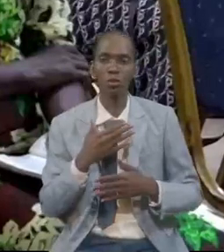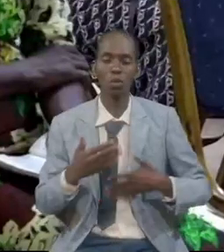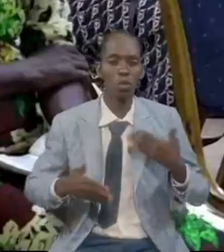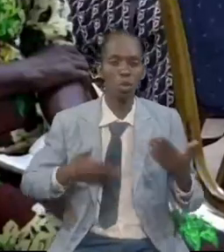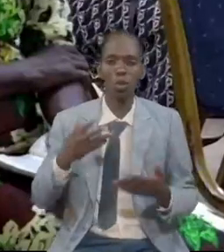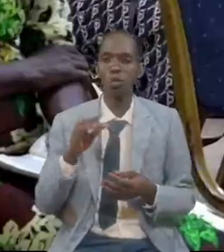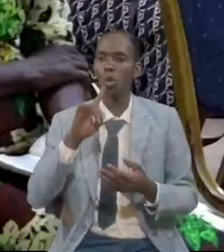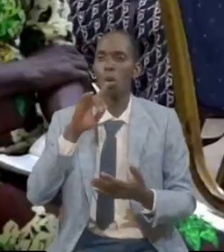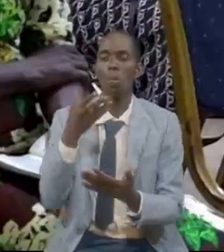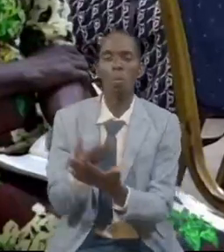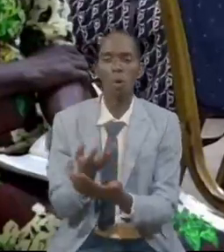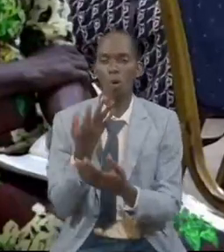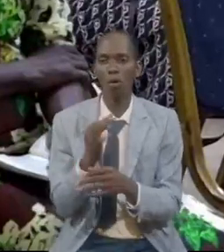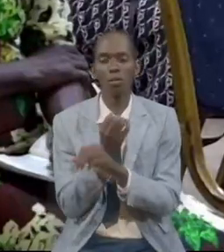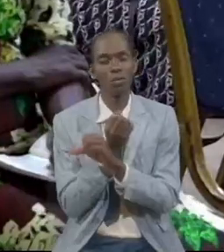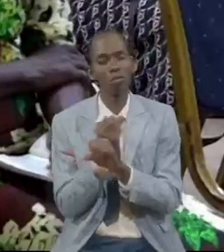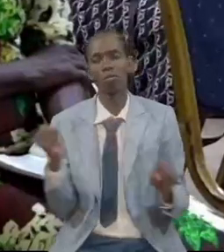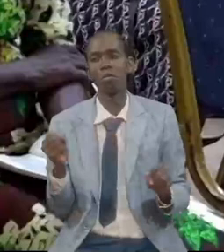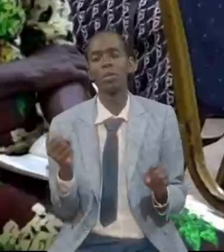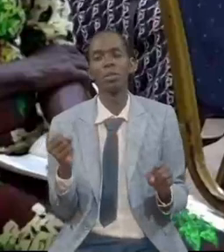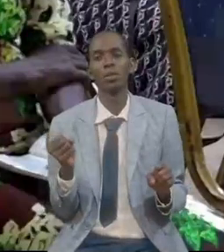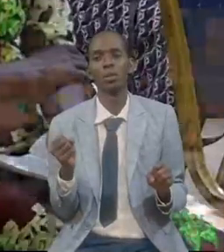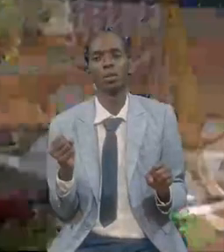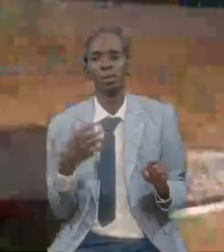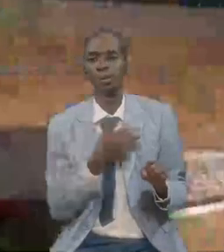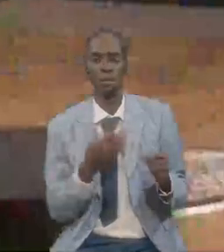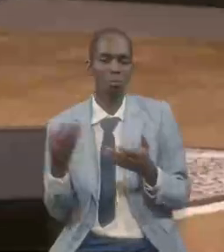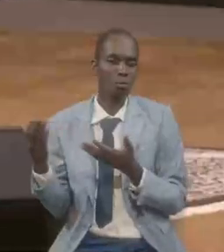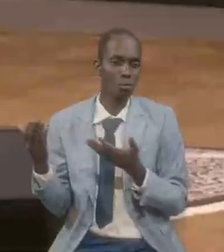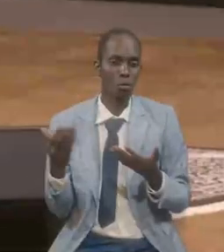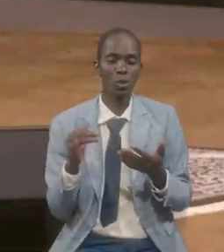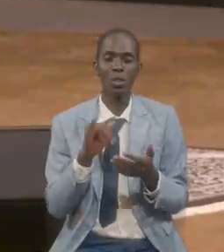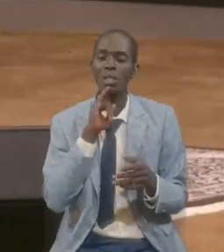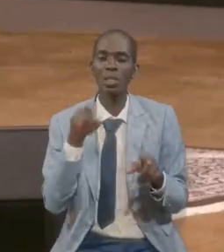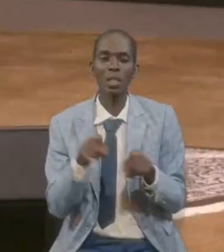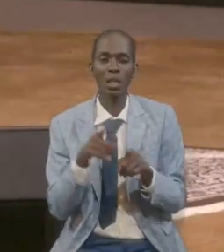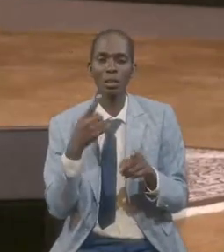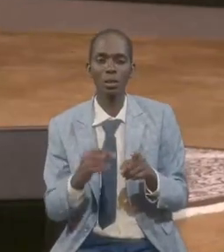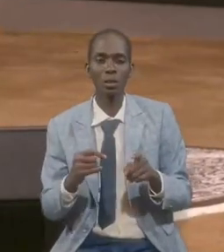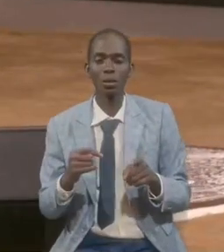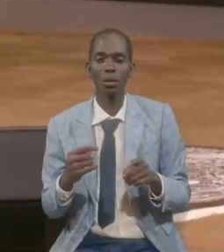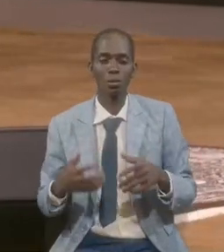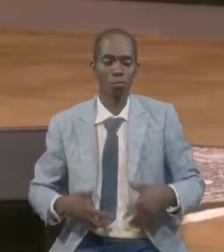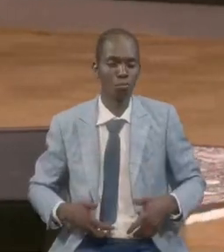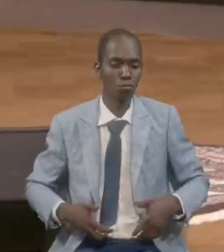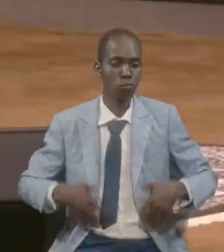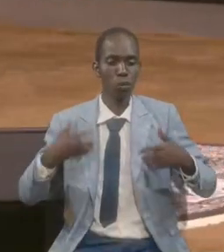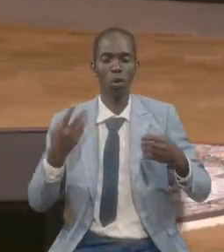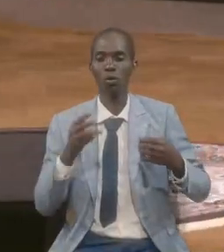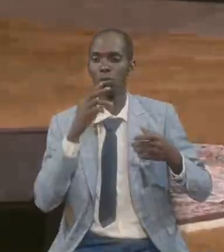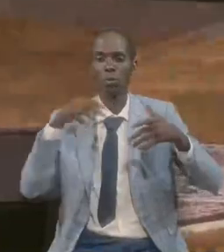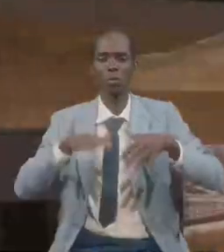pas d'évidence de salut. Des vagues furieuses de la mer, le tempérament, la